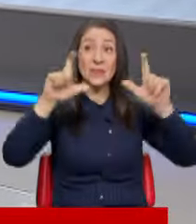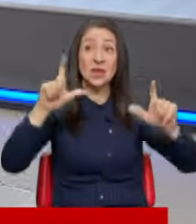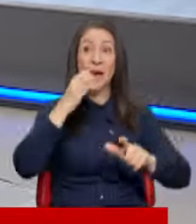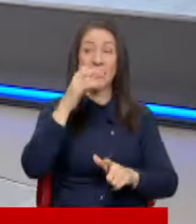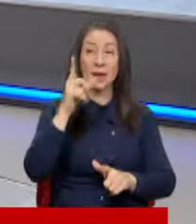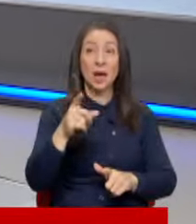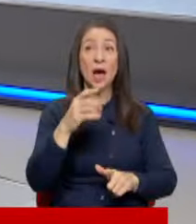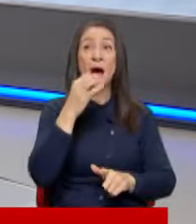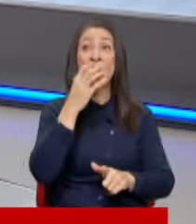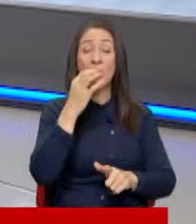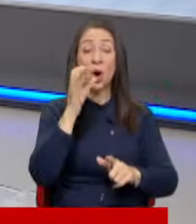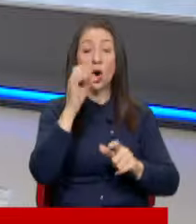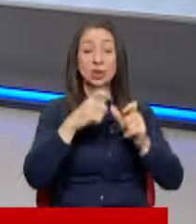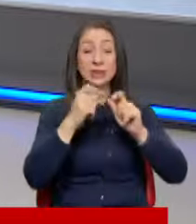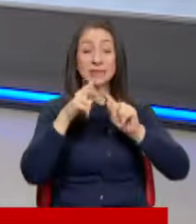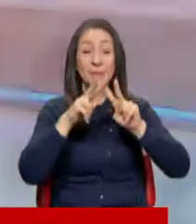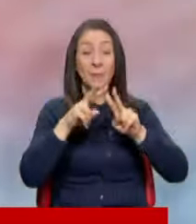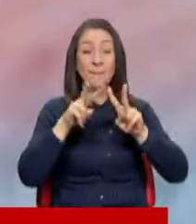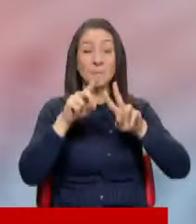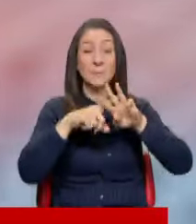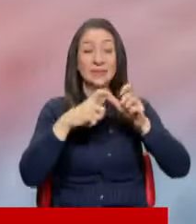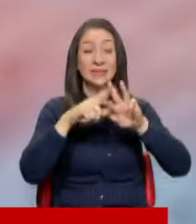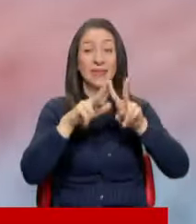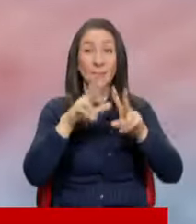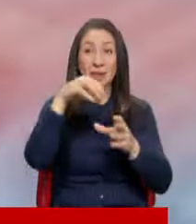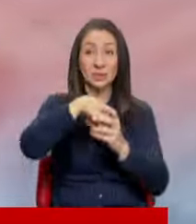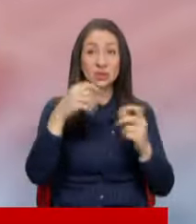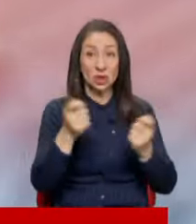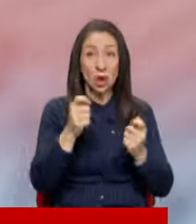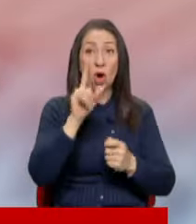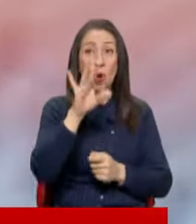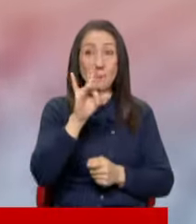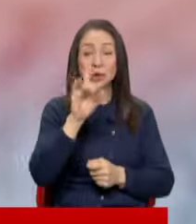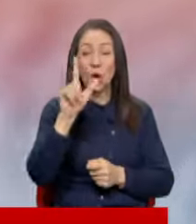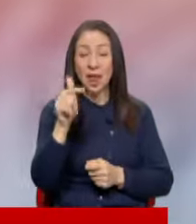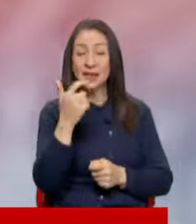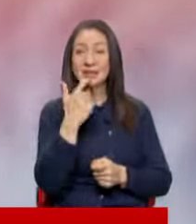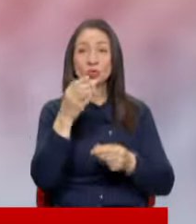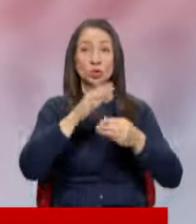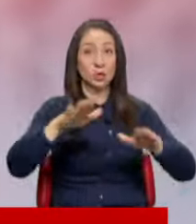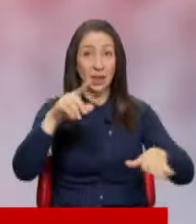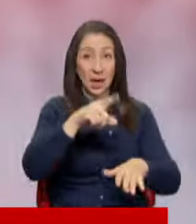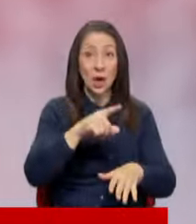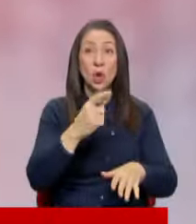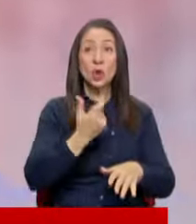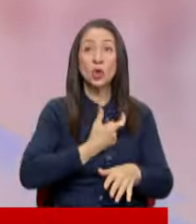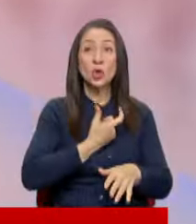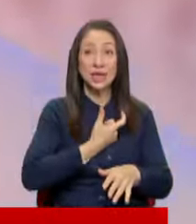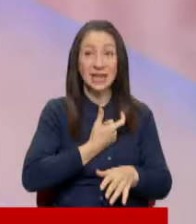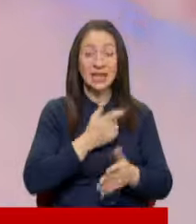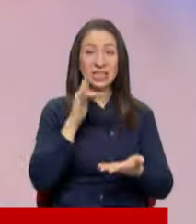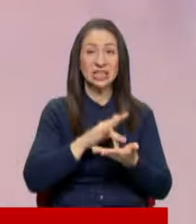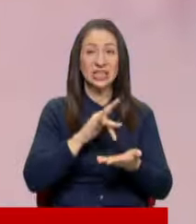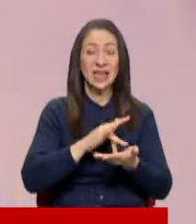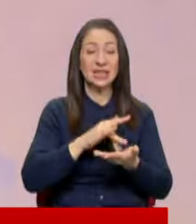haber Ankara Ostim'de mesem kapsamında çalıştırılan 1516 yaşındaki çocuklara hukuki